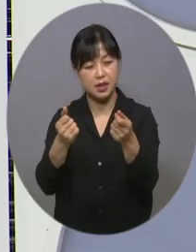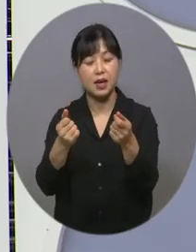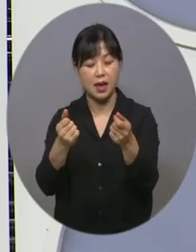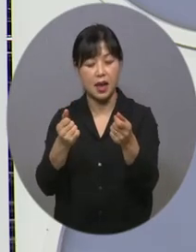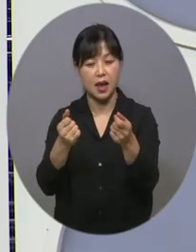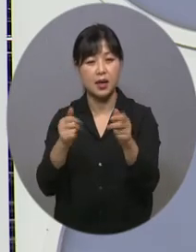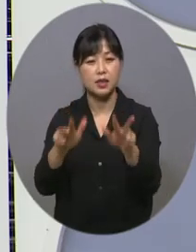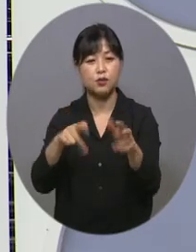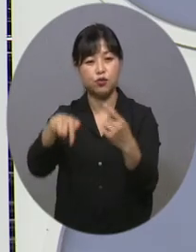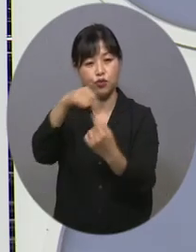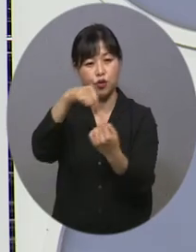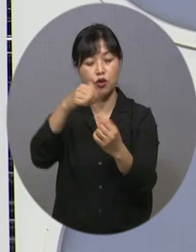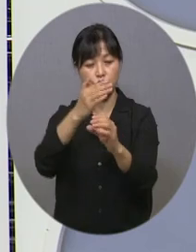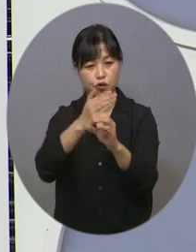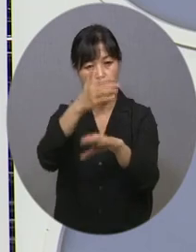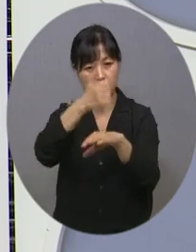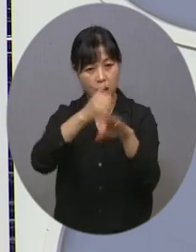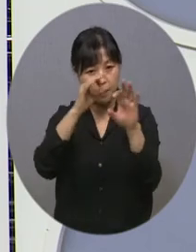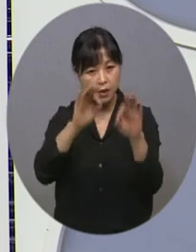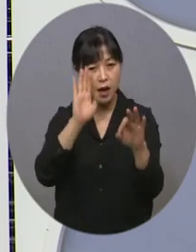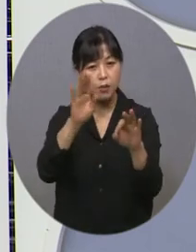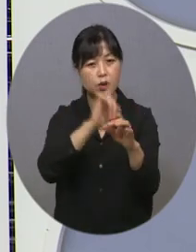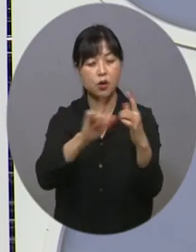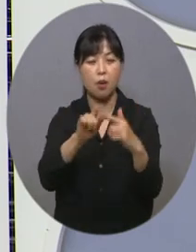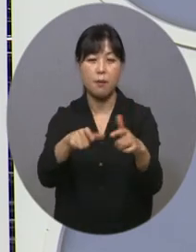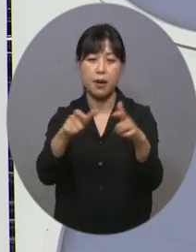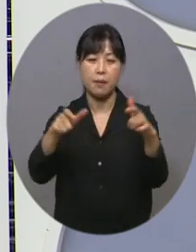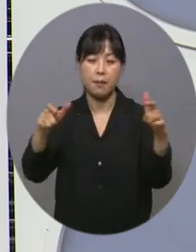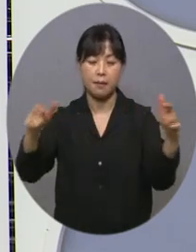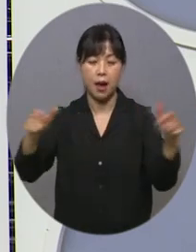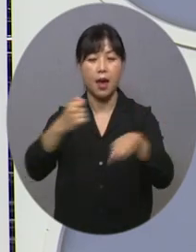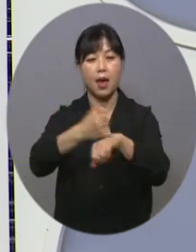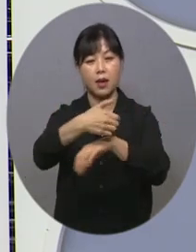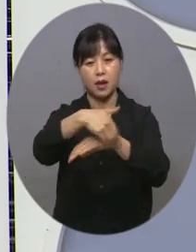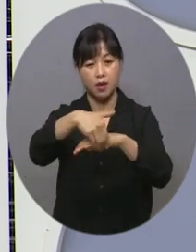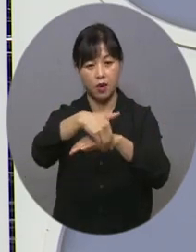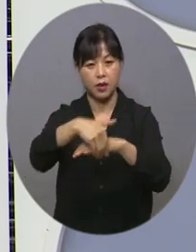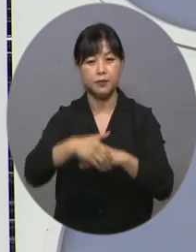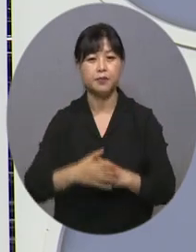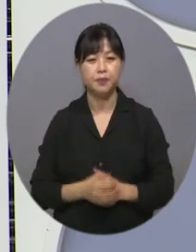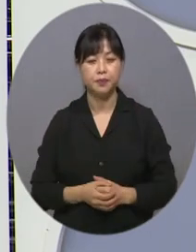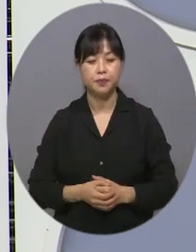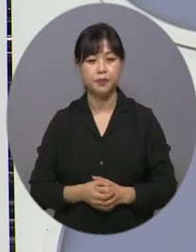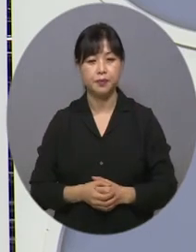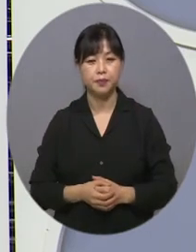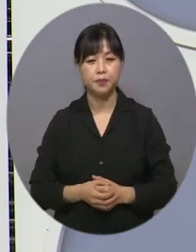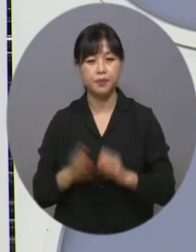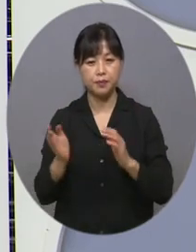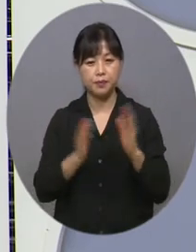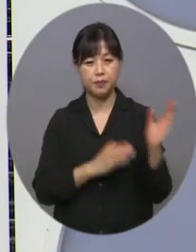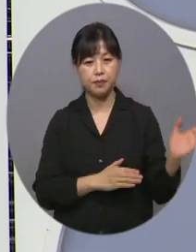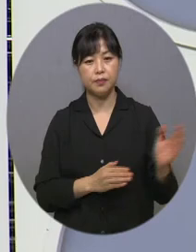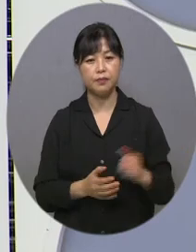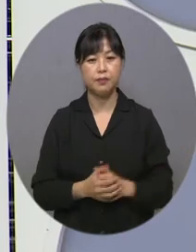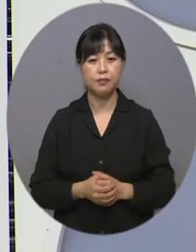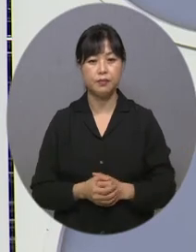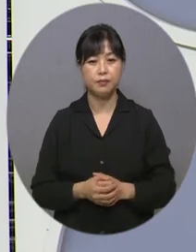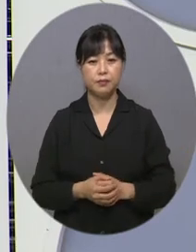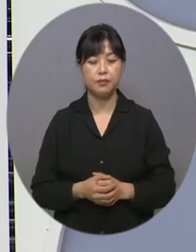봐서 앞으로 계속 더 확대해서 시행을 할까 합니다. 그리고 또 한 가지는 이제